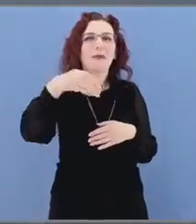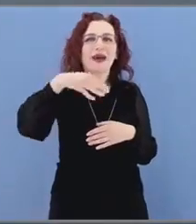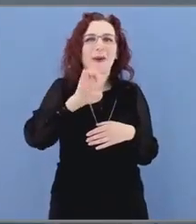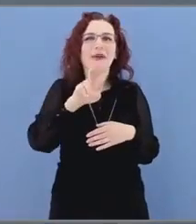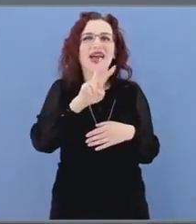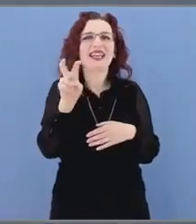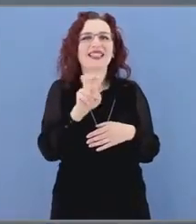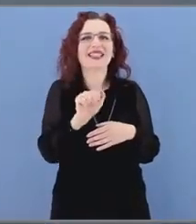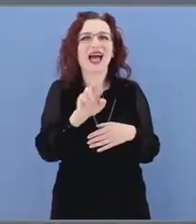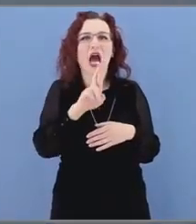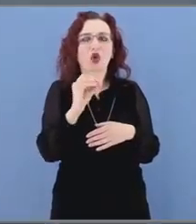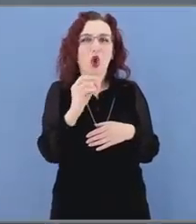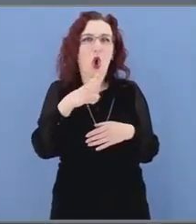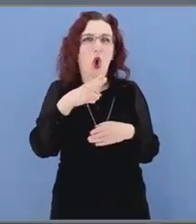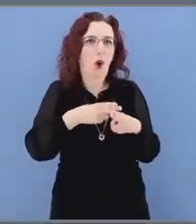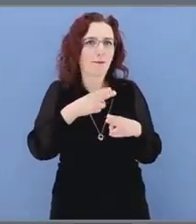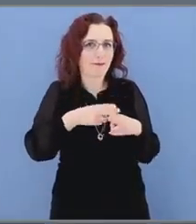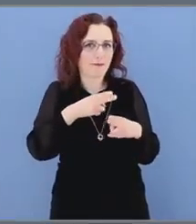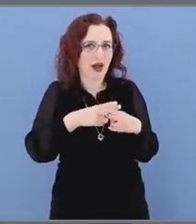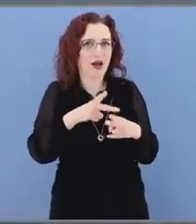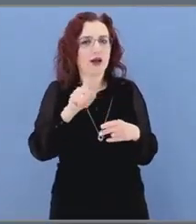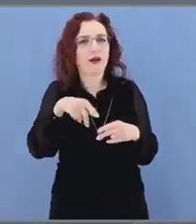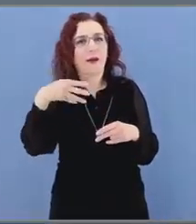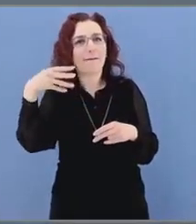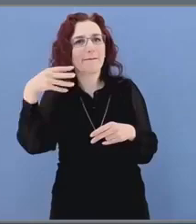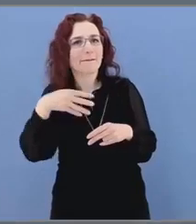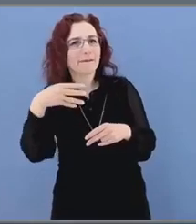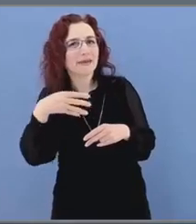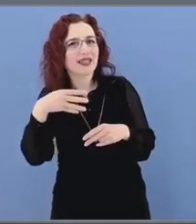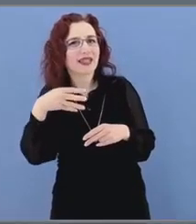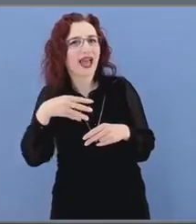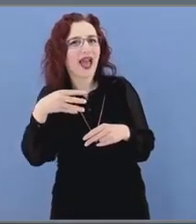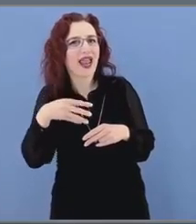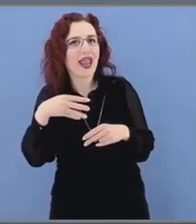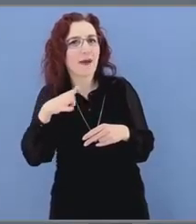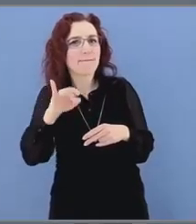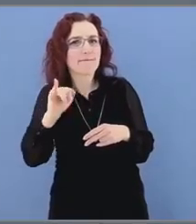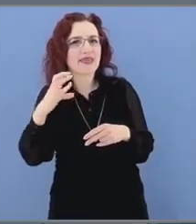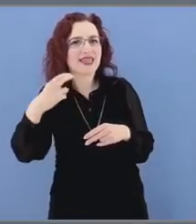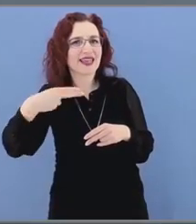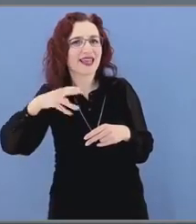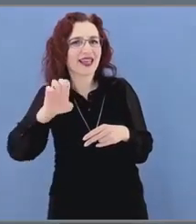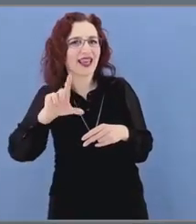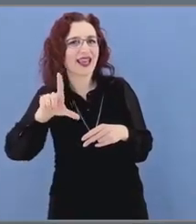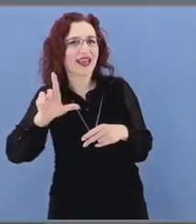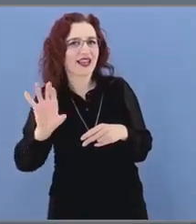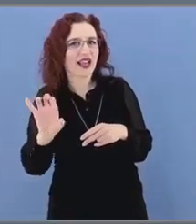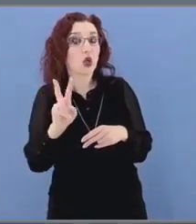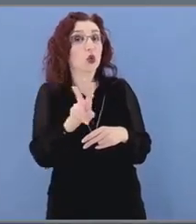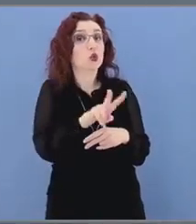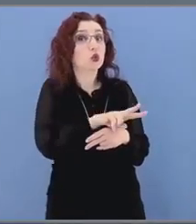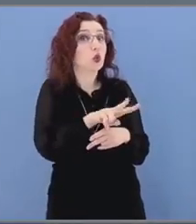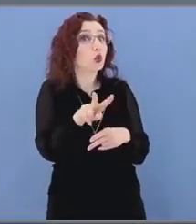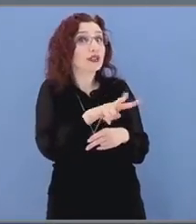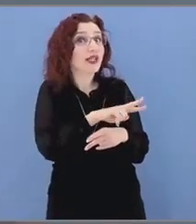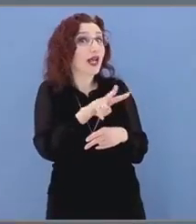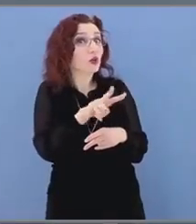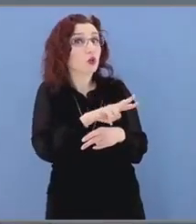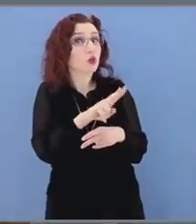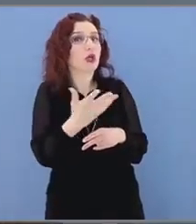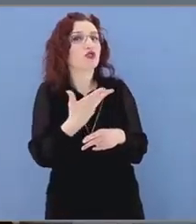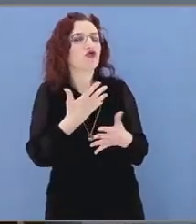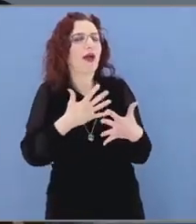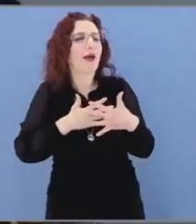Nardella, un applauso a tutte e due per veramente la passione e il cuore che ci hanno messo